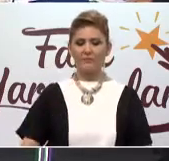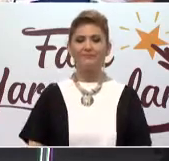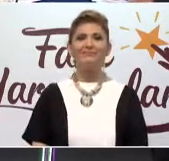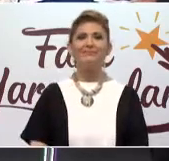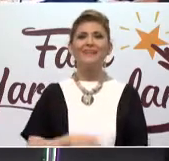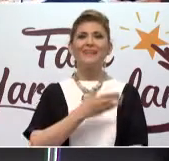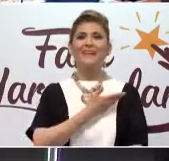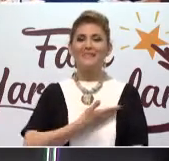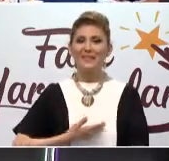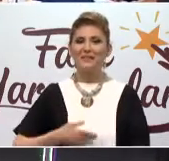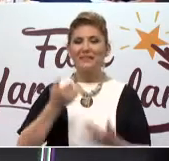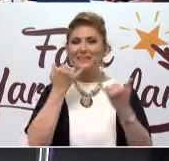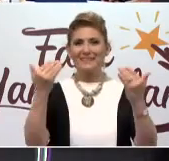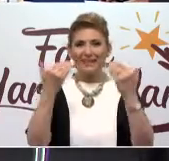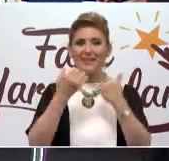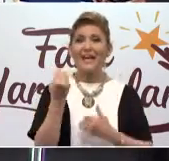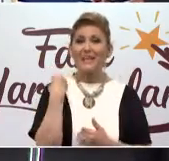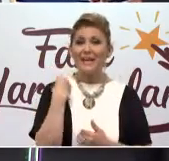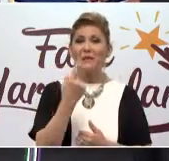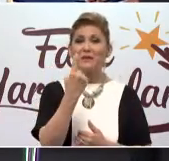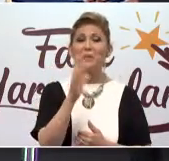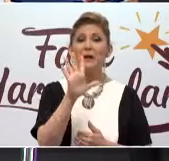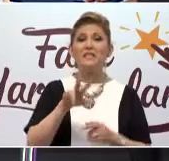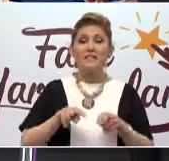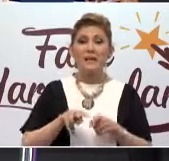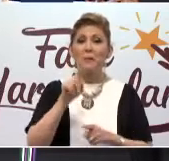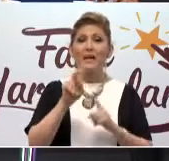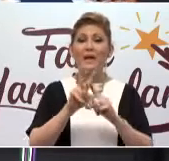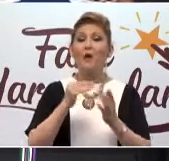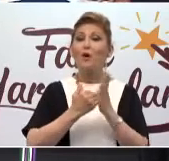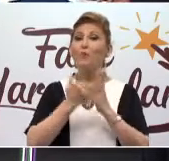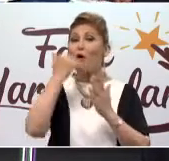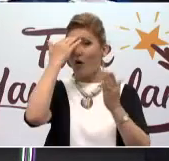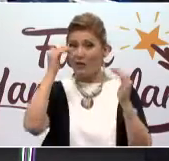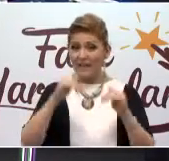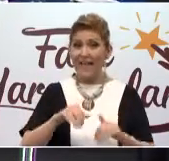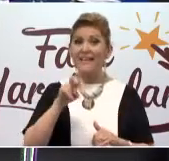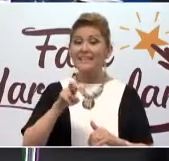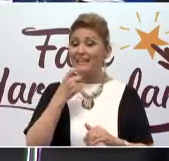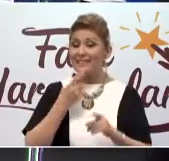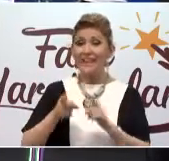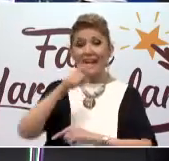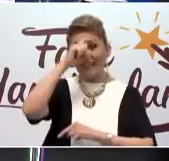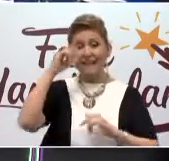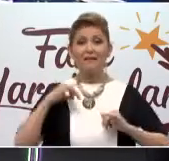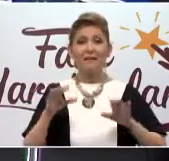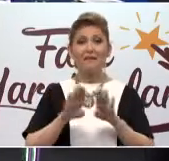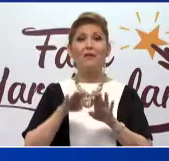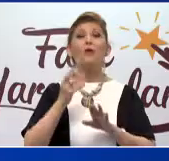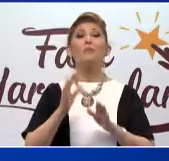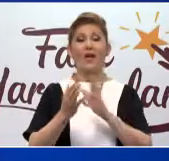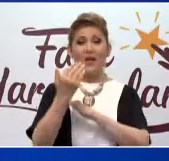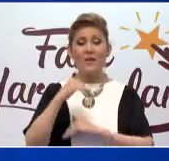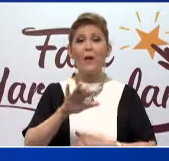Sevgili seyirciler, yeni bir 5'li 1K programına hoş geldiniz. Son 8 yıldır sizlere yaz tatiline gitmeden önce 5'li 1K'nın sezon